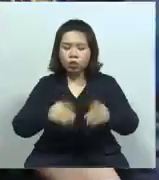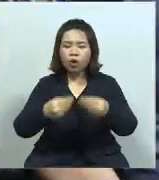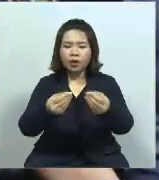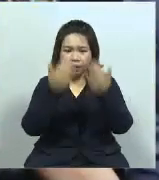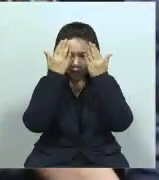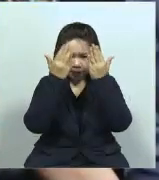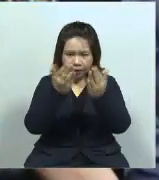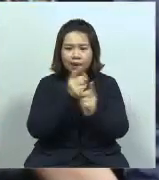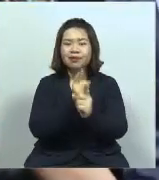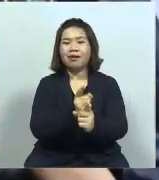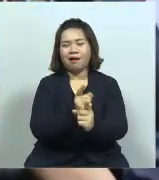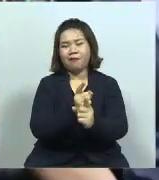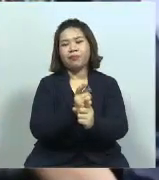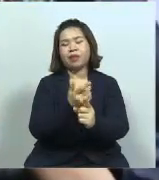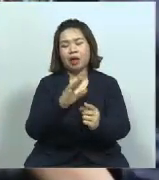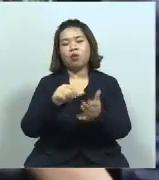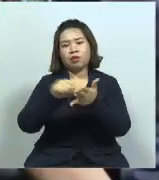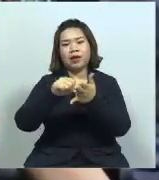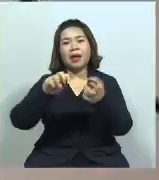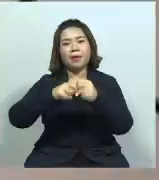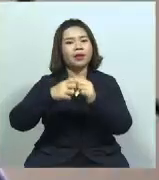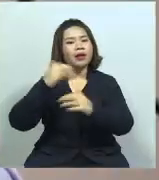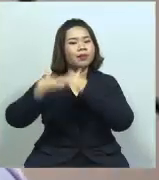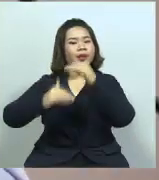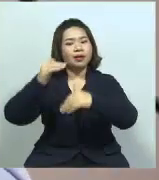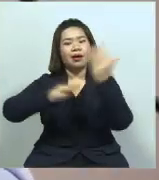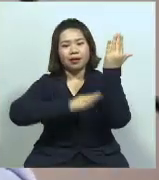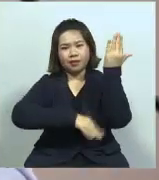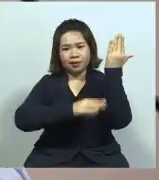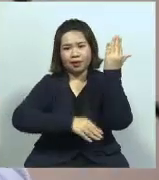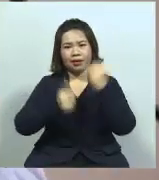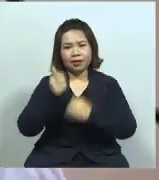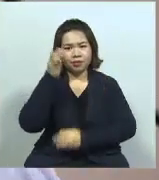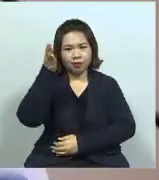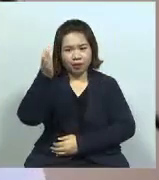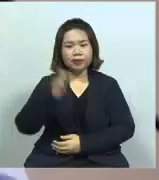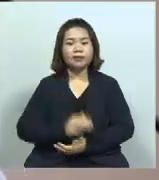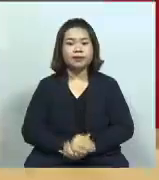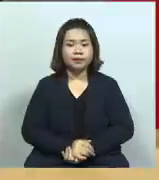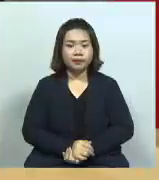ที่ถูกต้องเพื่อร่วมแก้ไขปัญหาและพัฒนาพื้นที่จังหวัดชายแดนภาคใต้ต่อไป